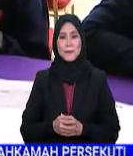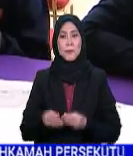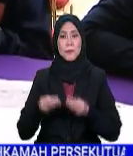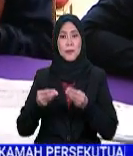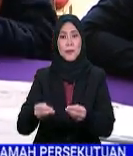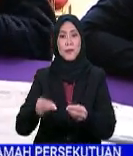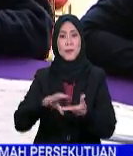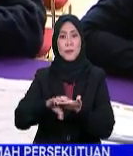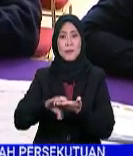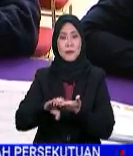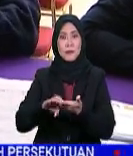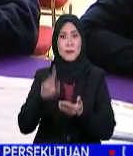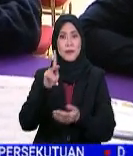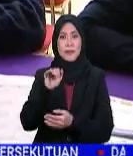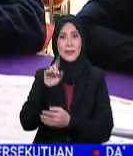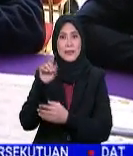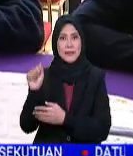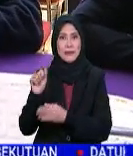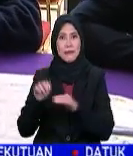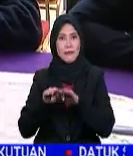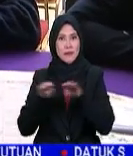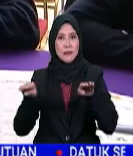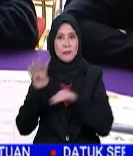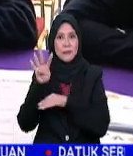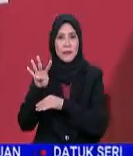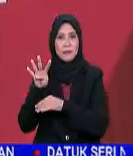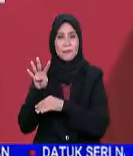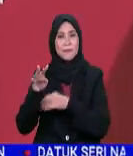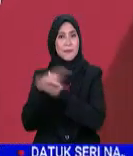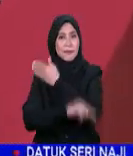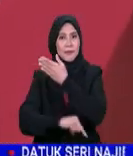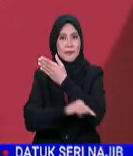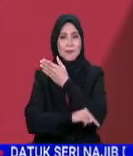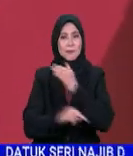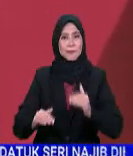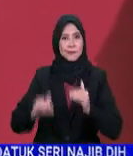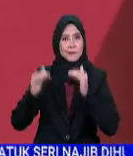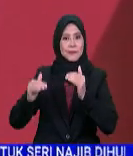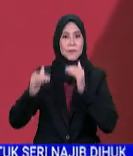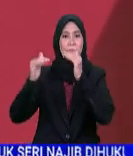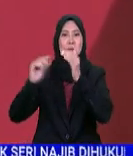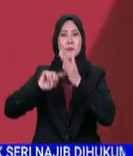Penyerahan kad KIDA fasa 4 dilakukan di seluruh negeri secara